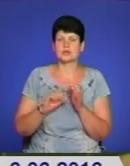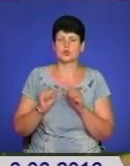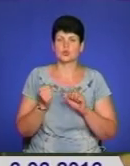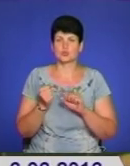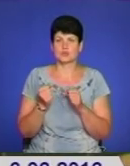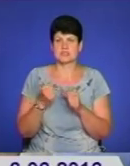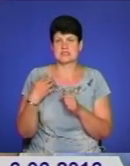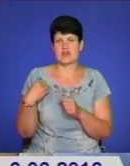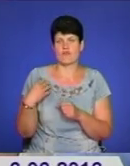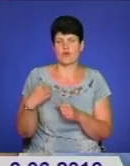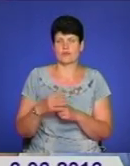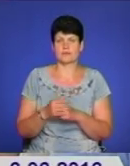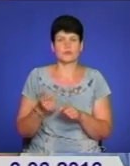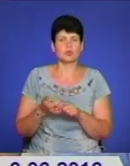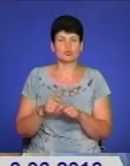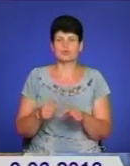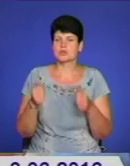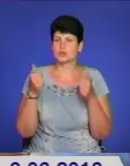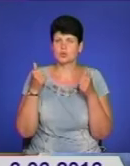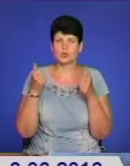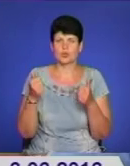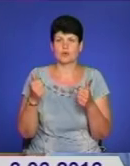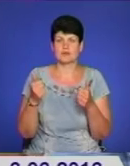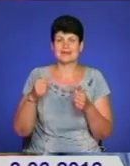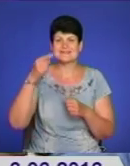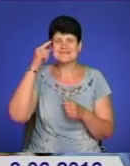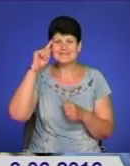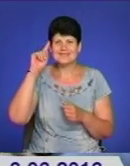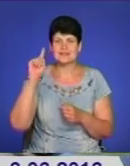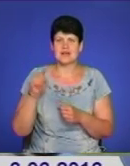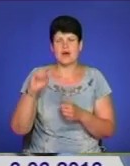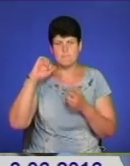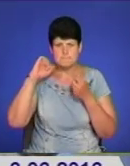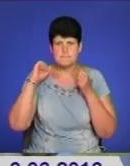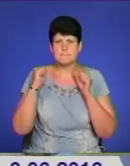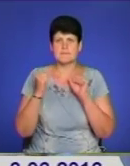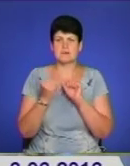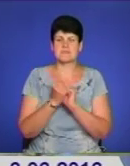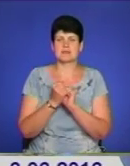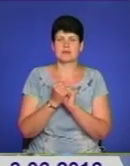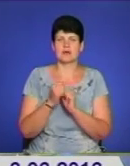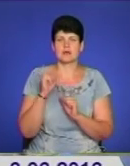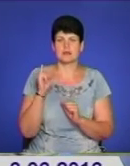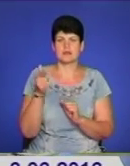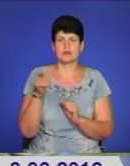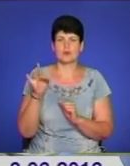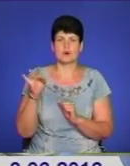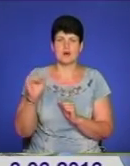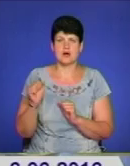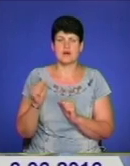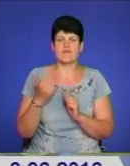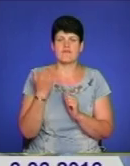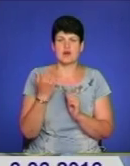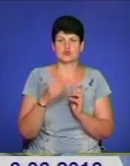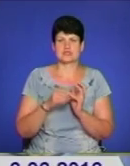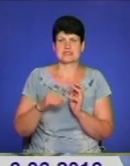Львова. Дуже добре знав і пам'ятає Ігоря Герету, вашого